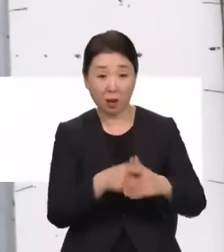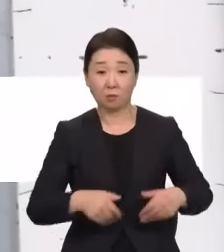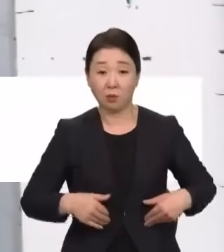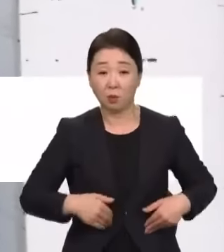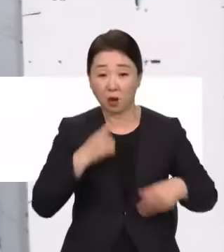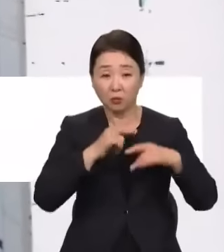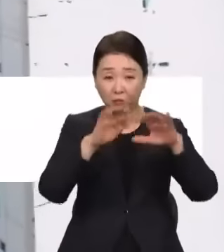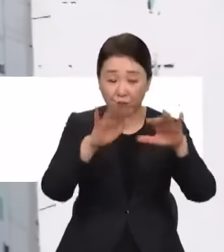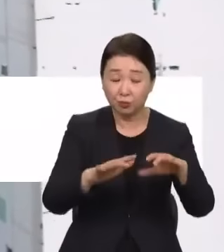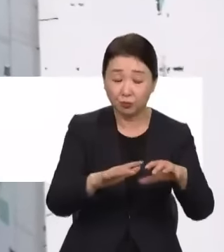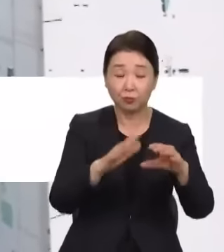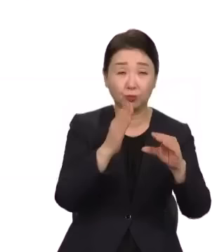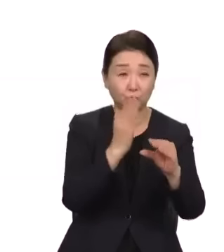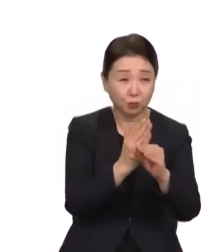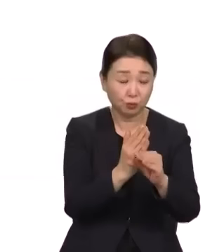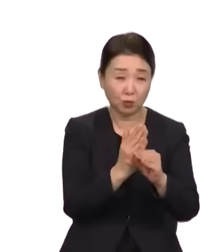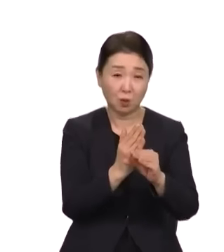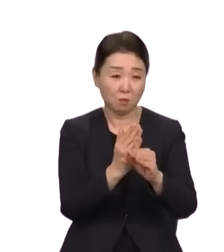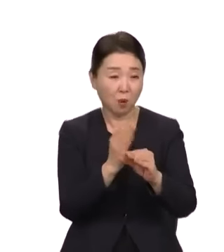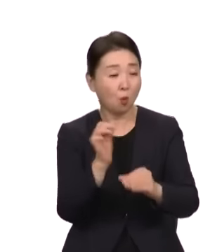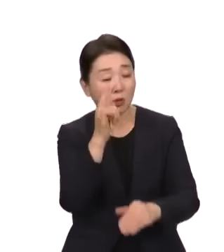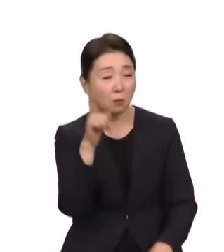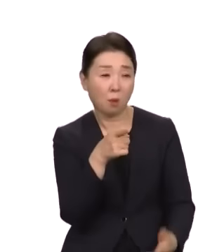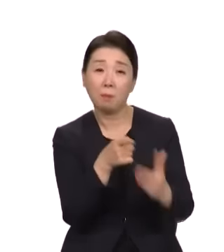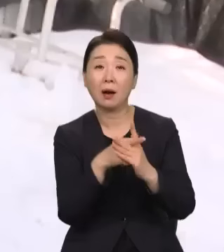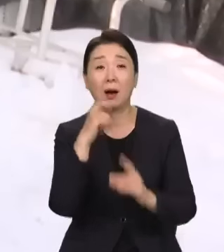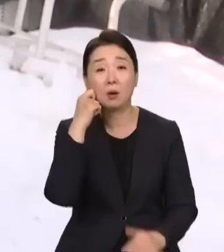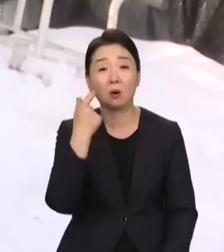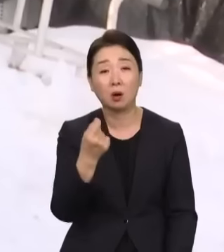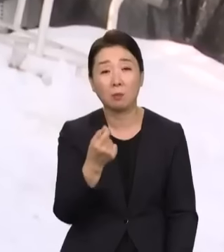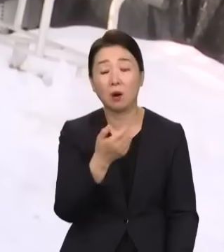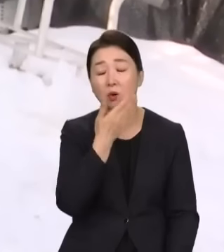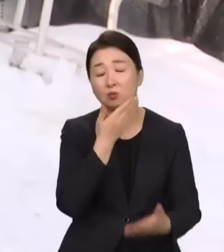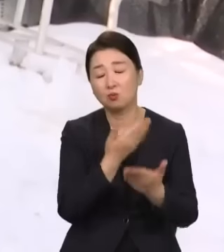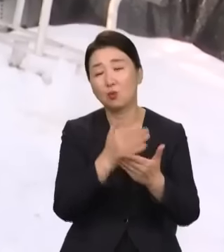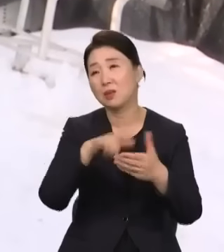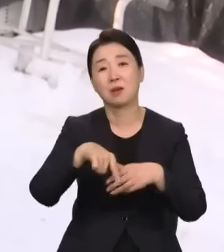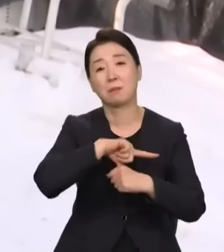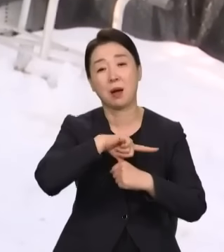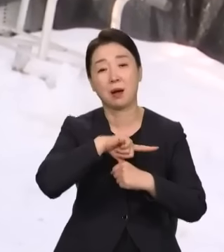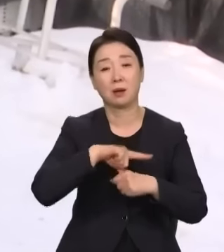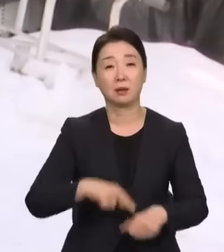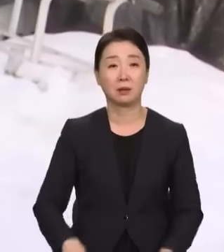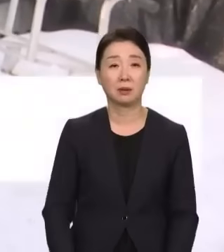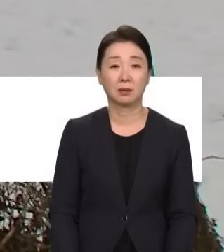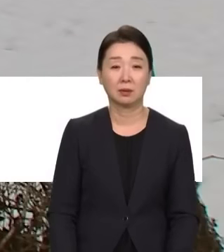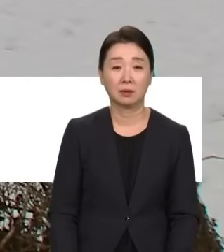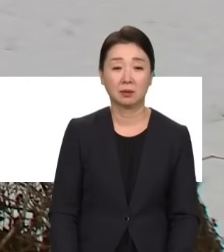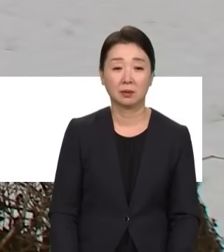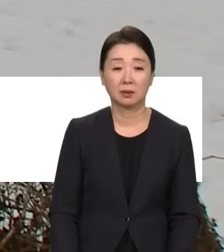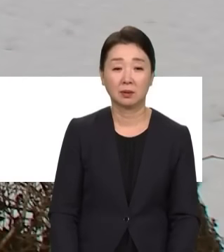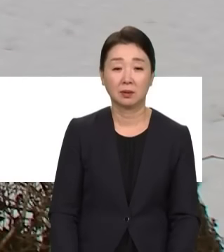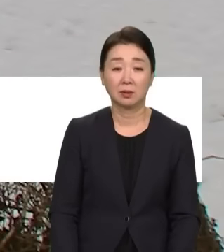오고 있는 사이에서는 하기 어렵고. 그러는 사이 골든타임은 지나갔습니다. 그러니까 50이라고 했으면 뭐